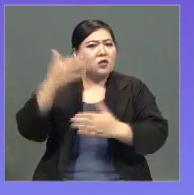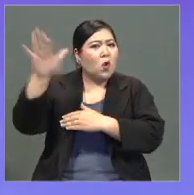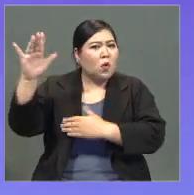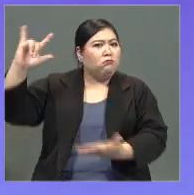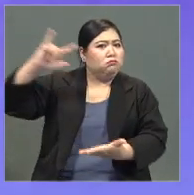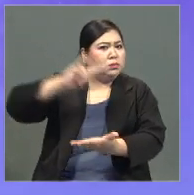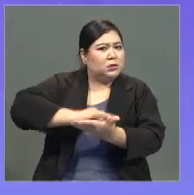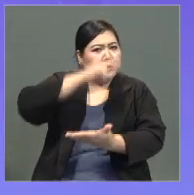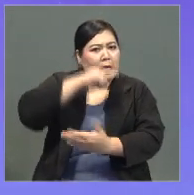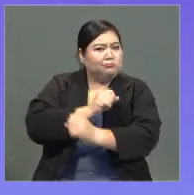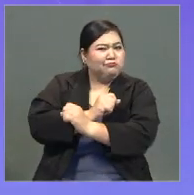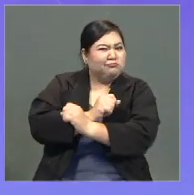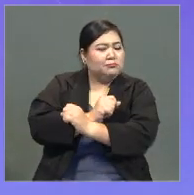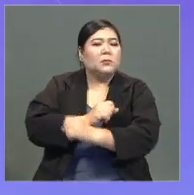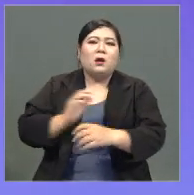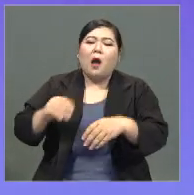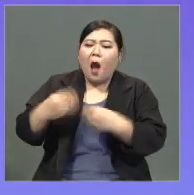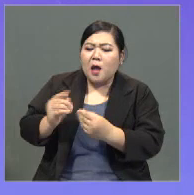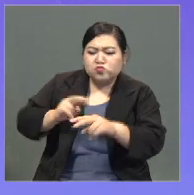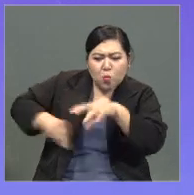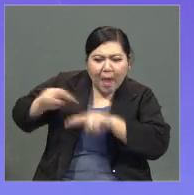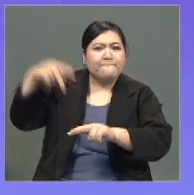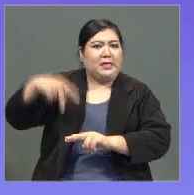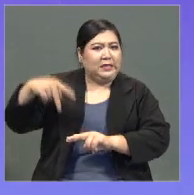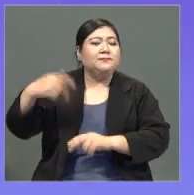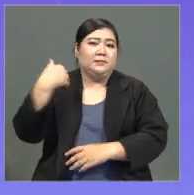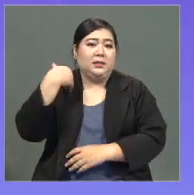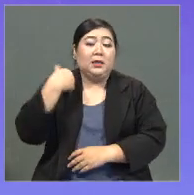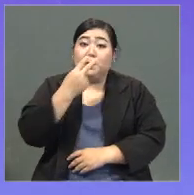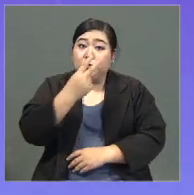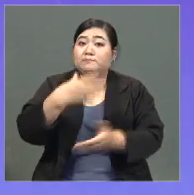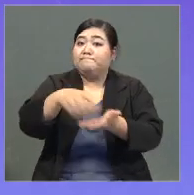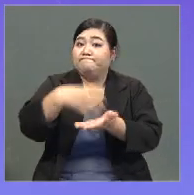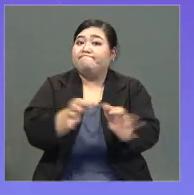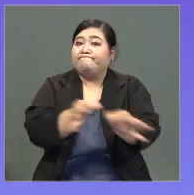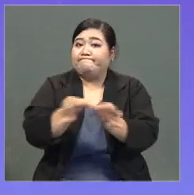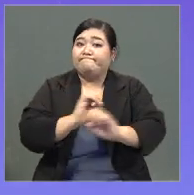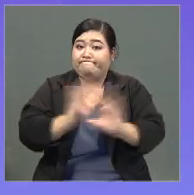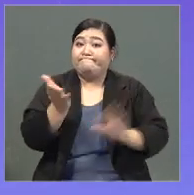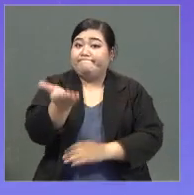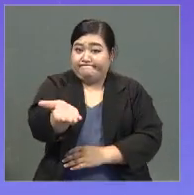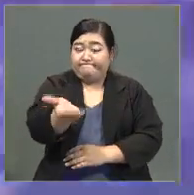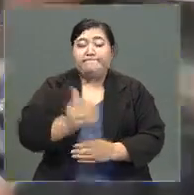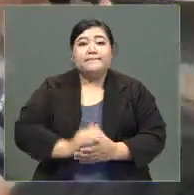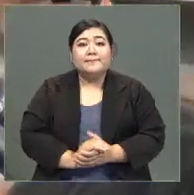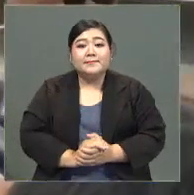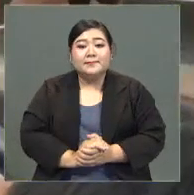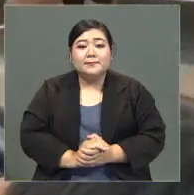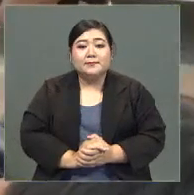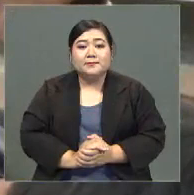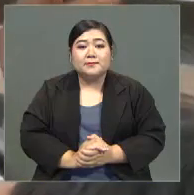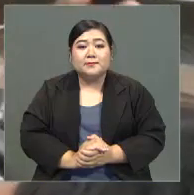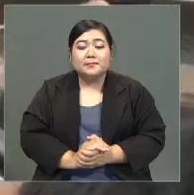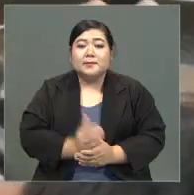คะเดี๋ยวไปฟังการชี้แจงเหตุผลถึงความจำเป็นจากทางพลเอกณัฐพลนาคพาณิชย์กันก่อนค่ะ ปัจจุบันเ